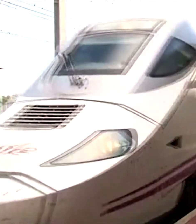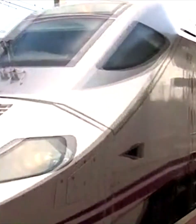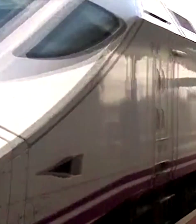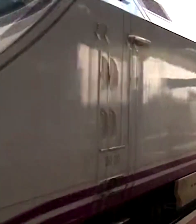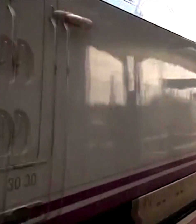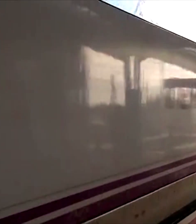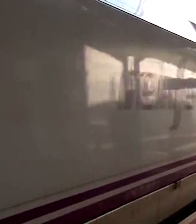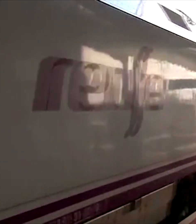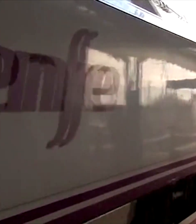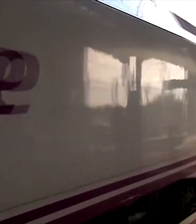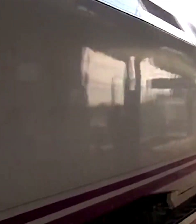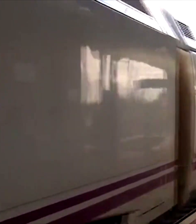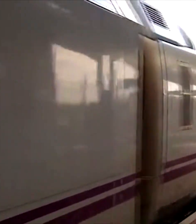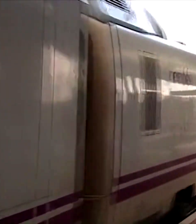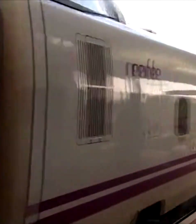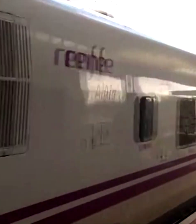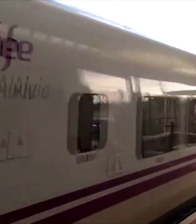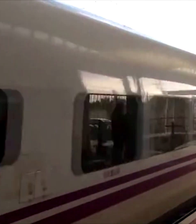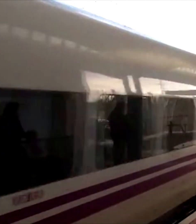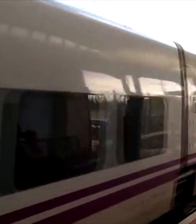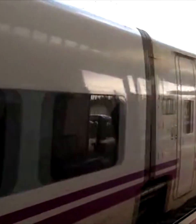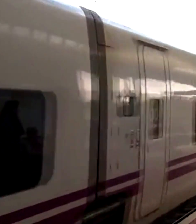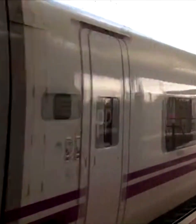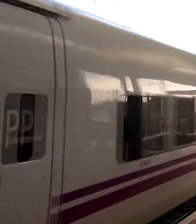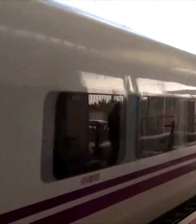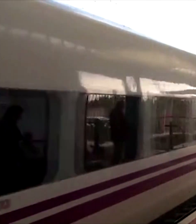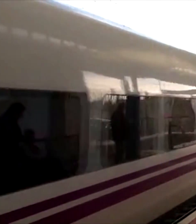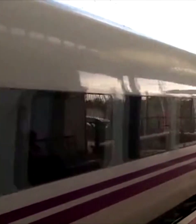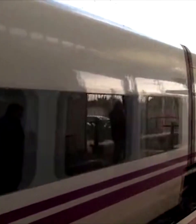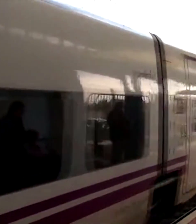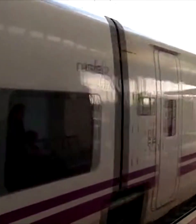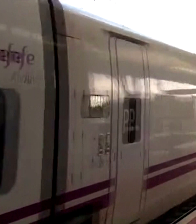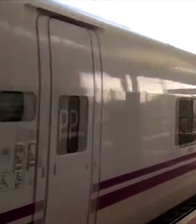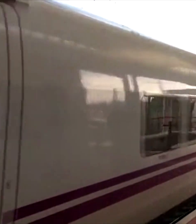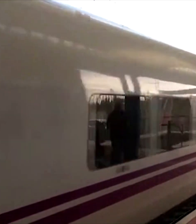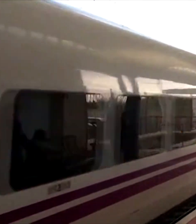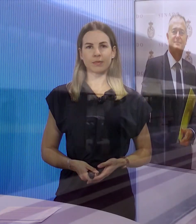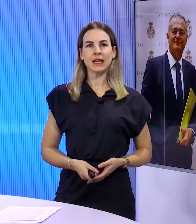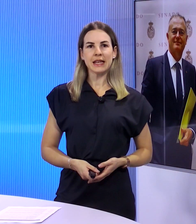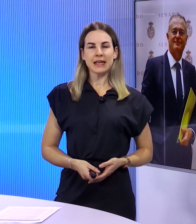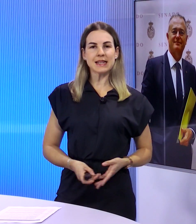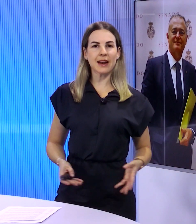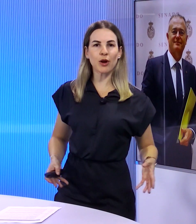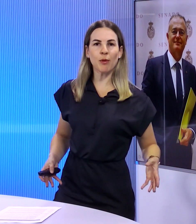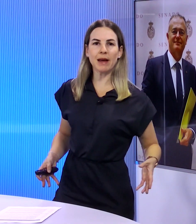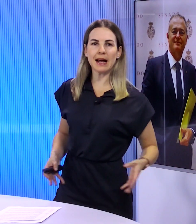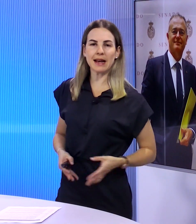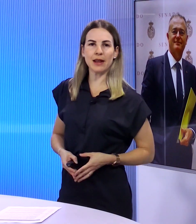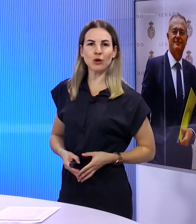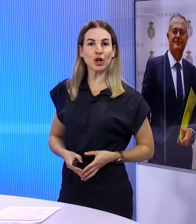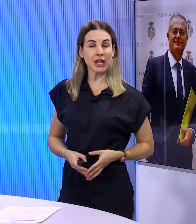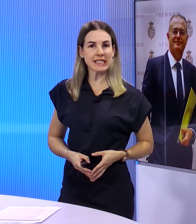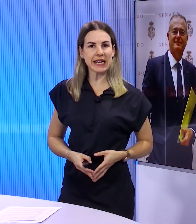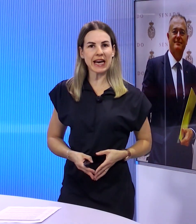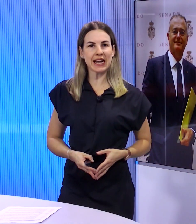l'estació de l'Aldea, com ja va passar durant el 2017, tot coincidint amb les obres de la variant de Vandellòs. I el senador republicà, el